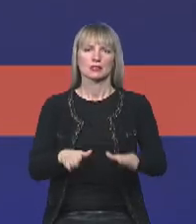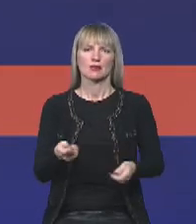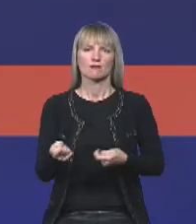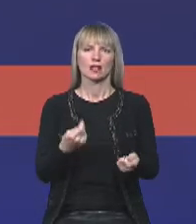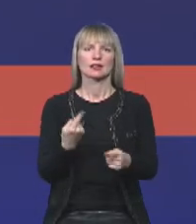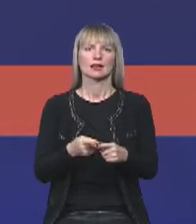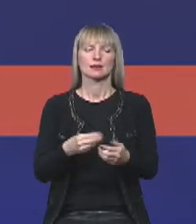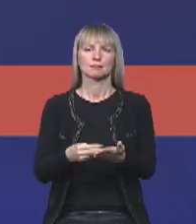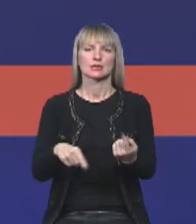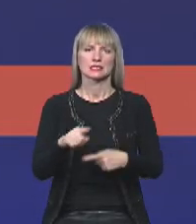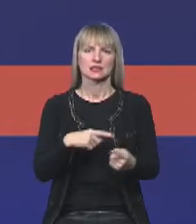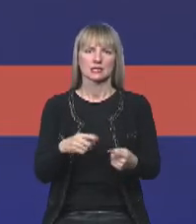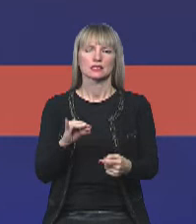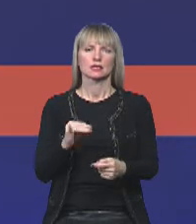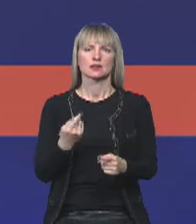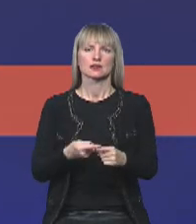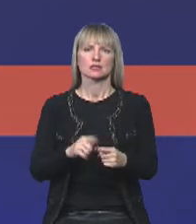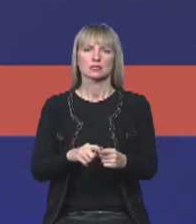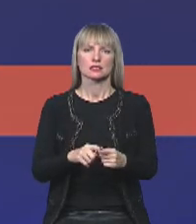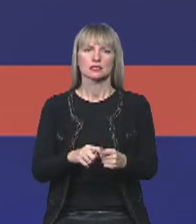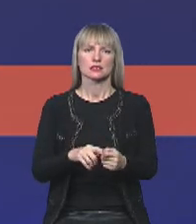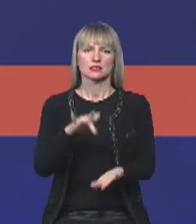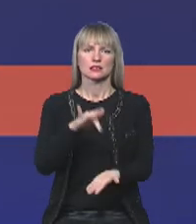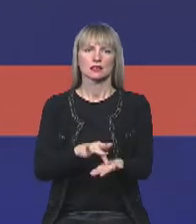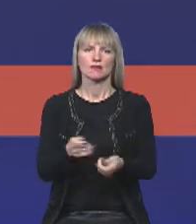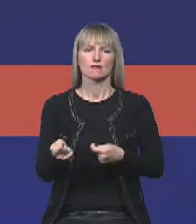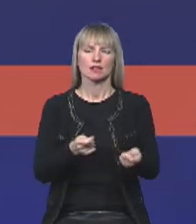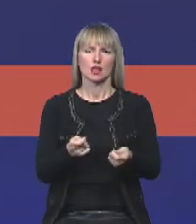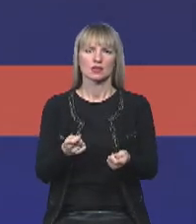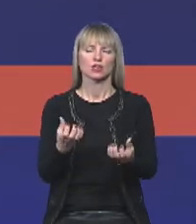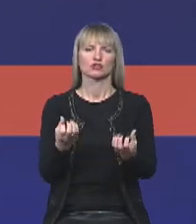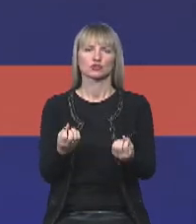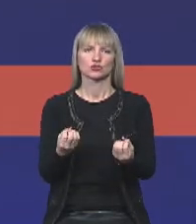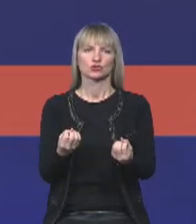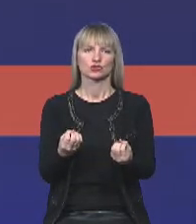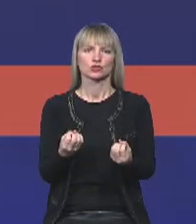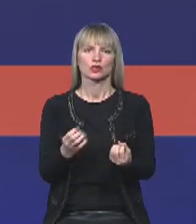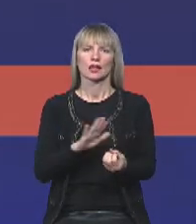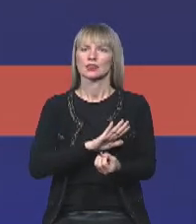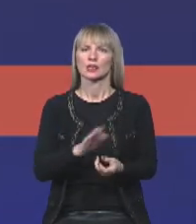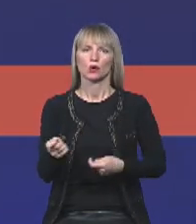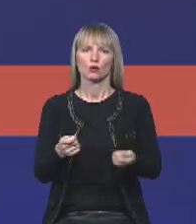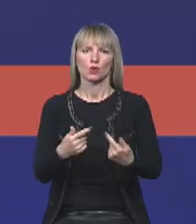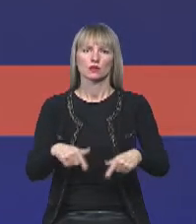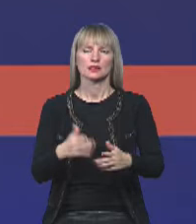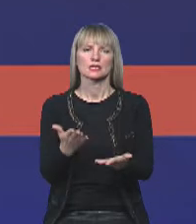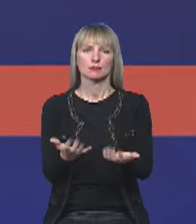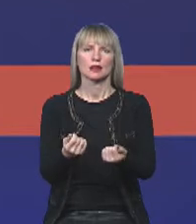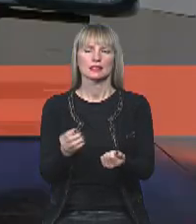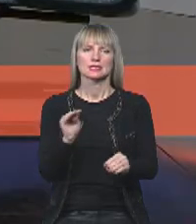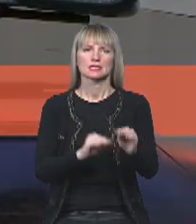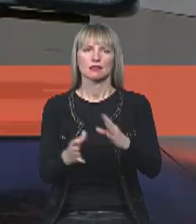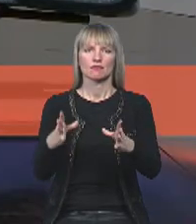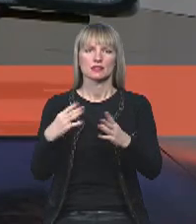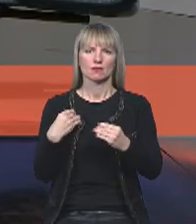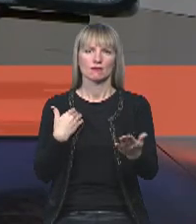бізнес, і це центральна влада. Тобто це як мінімум. І ще і неурядові організації. Тобто якщо брати систему